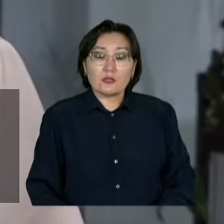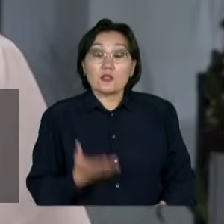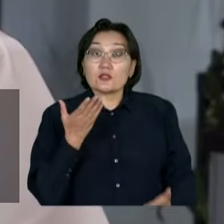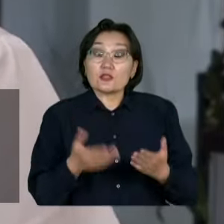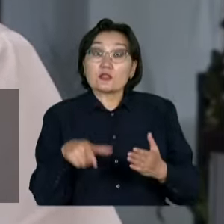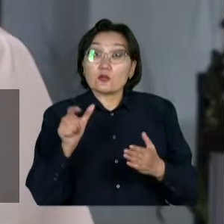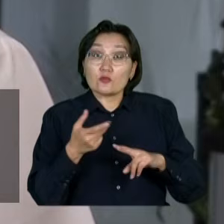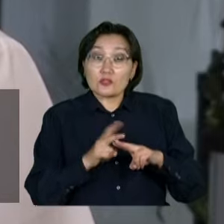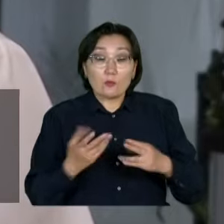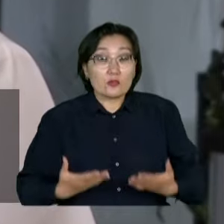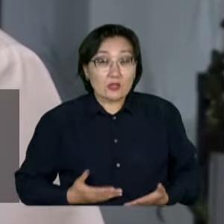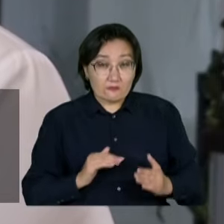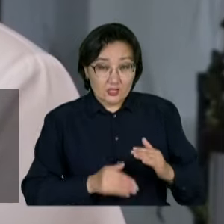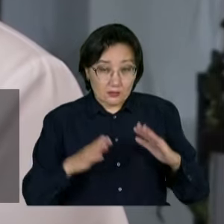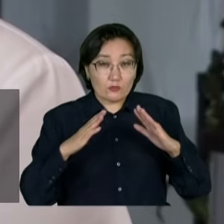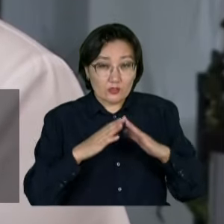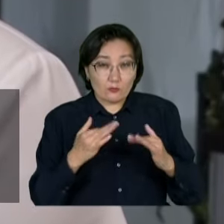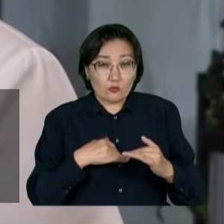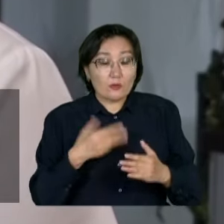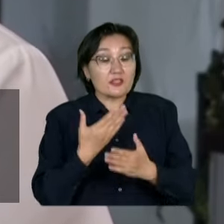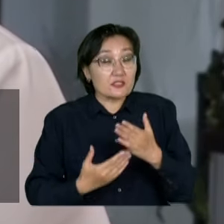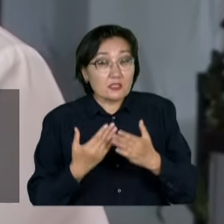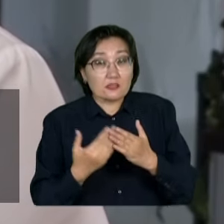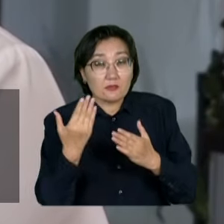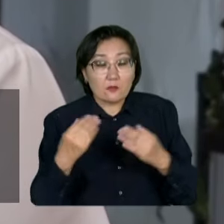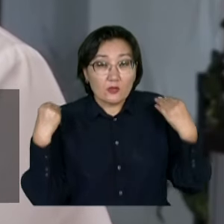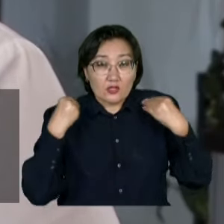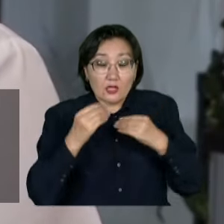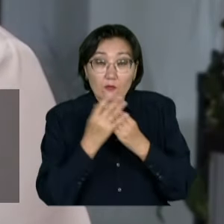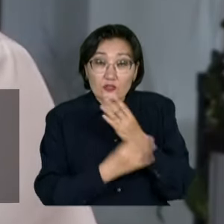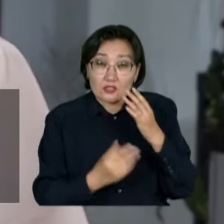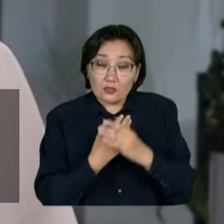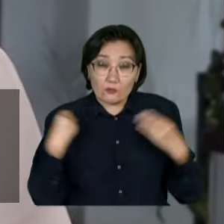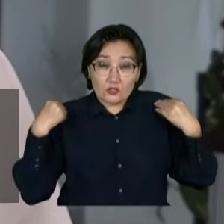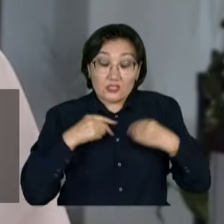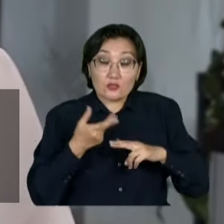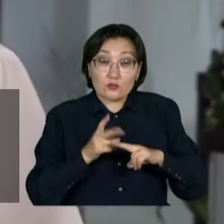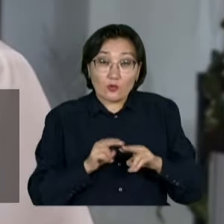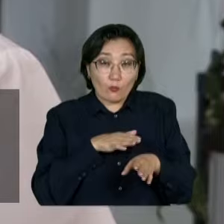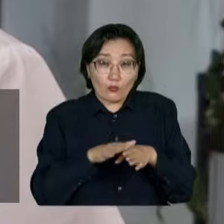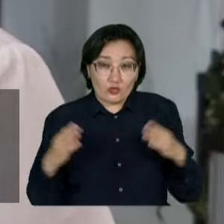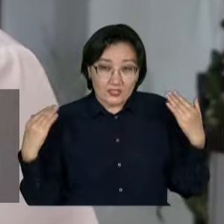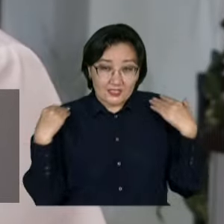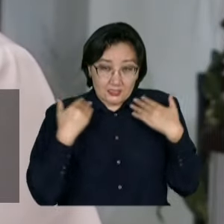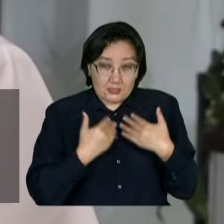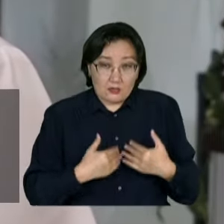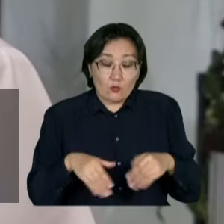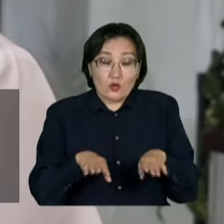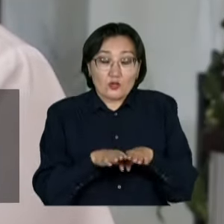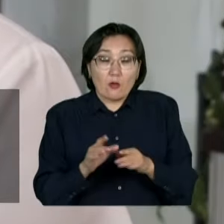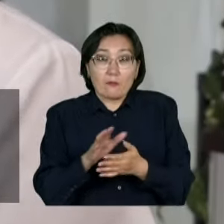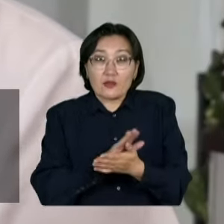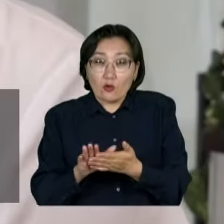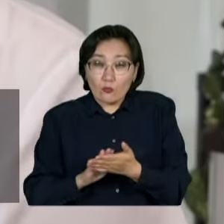Есть люди, которые проживают в частном доме. Мы рекомендуем им надевать перчатки и одежду, которая бы полностью закрывала все тело при уборке